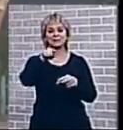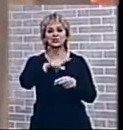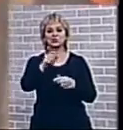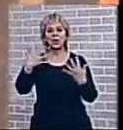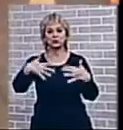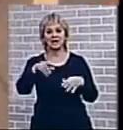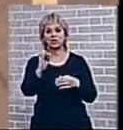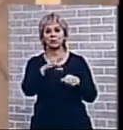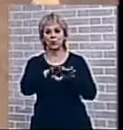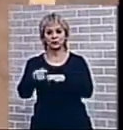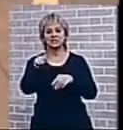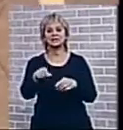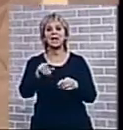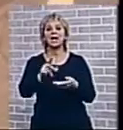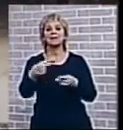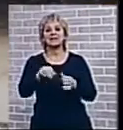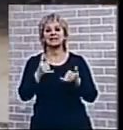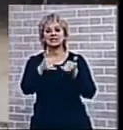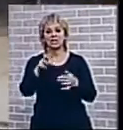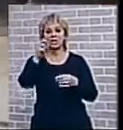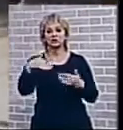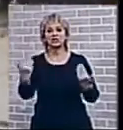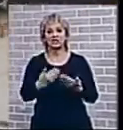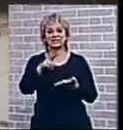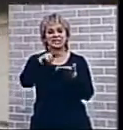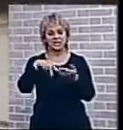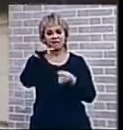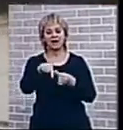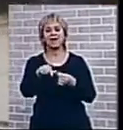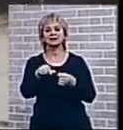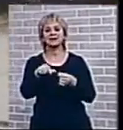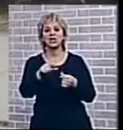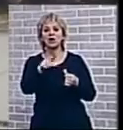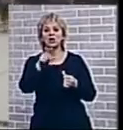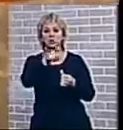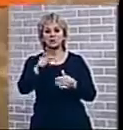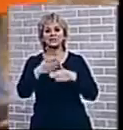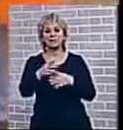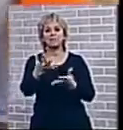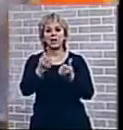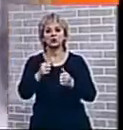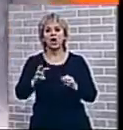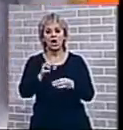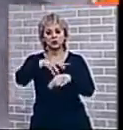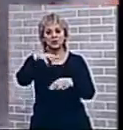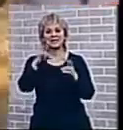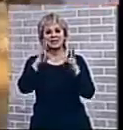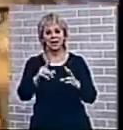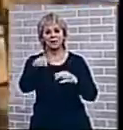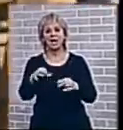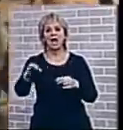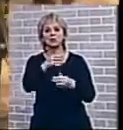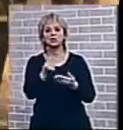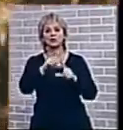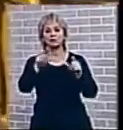за утраченное имущество, предоставление государственных жилищных сертификатов, пособий людям, получившим ожоги и травмы. Из